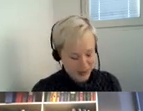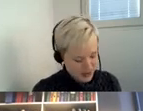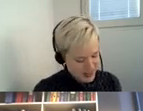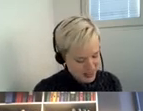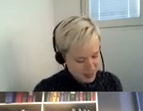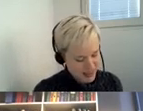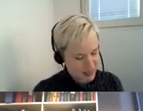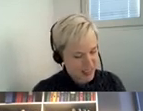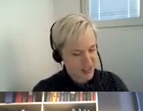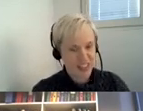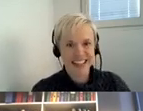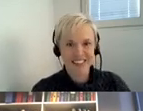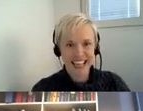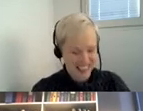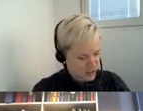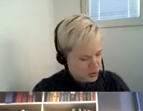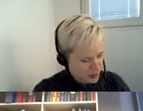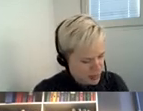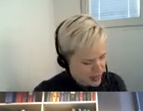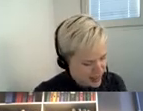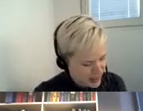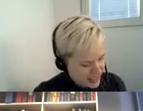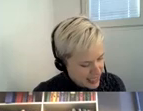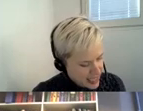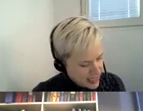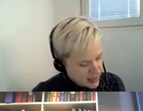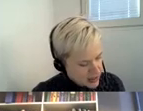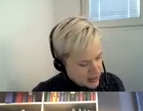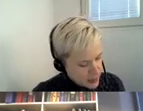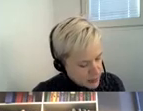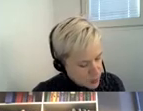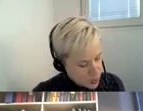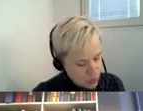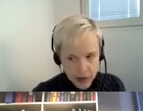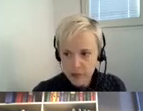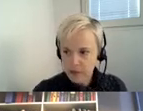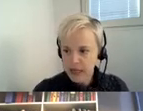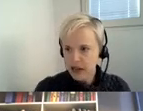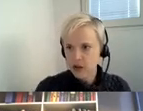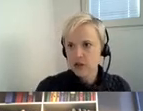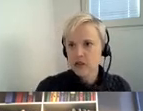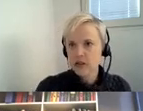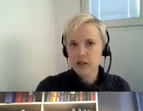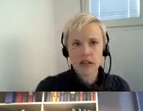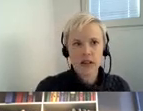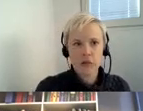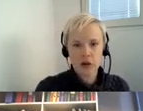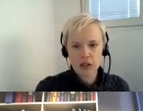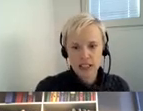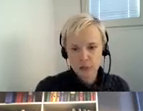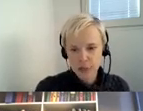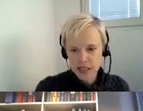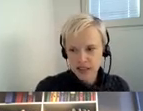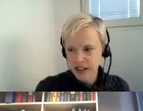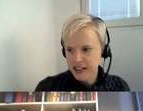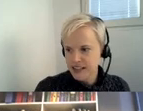Arvoisa huvittaa tosiaan se, että mä ajattelin, että mitä se tarvitaan vieläkin suurempia skaaloja. Mutta hyvä. Meillä on, mä